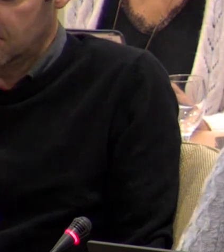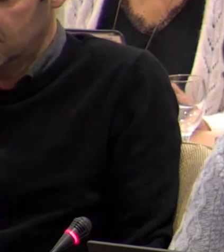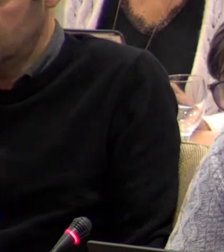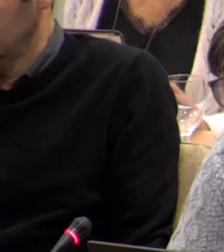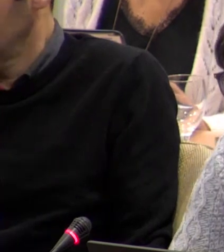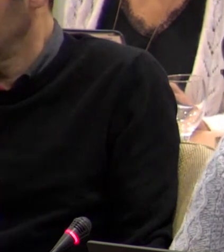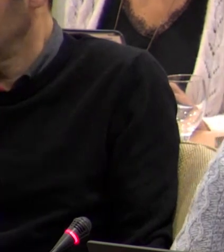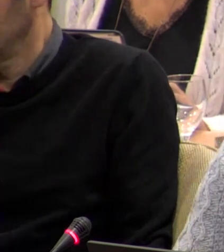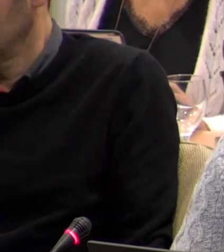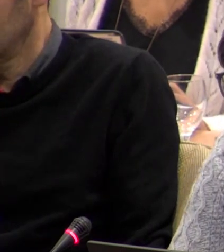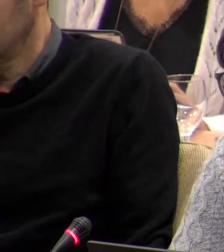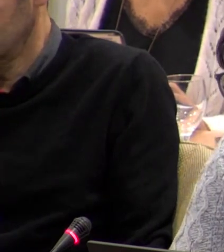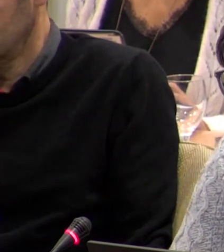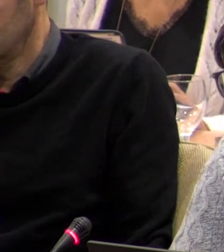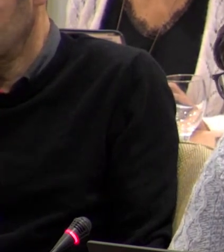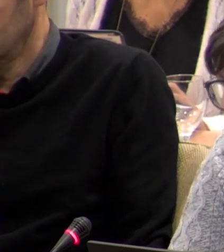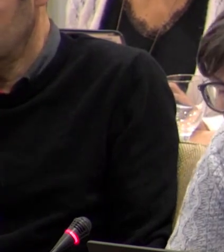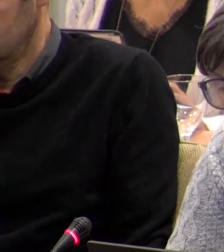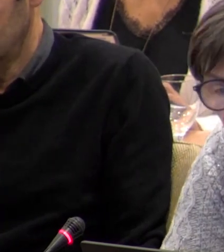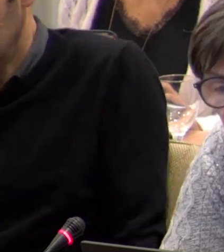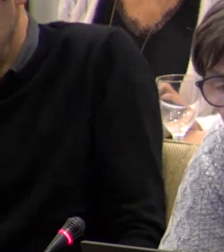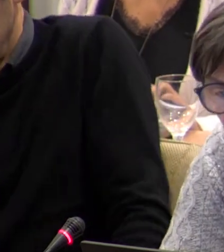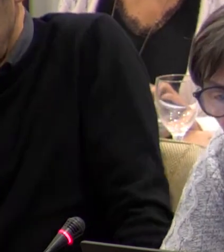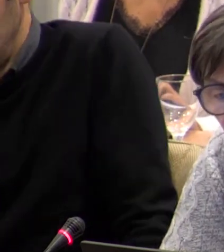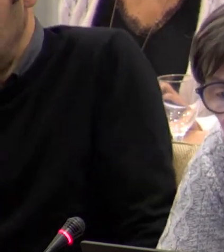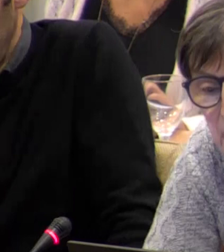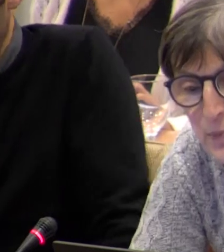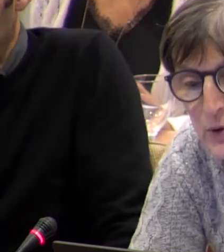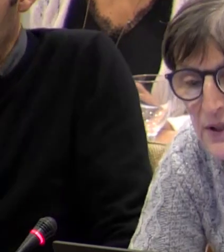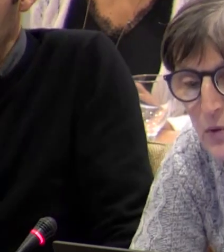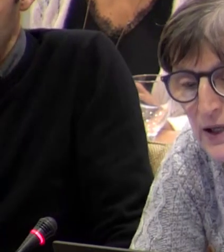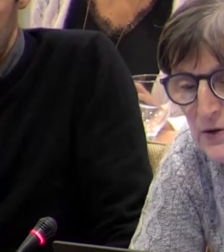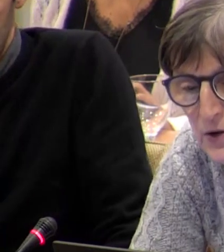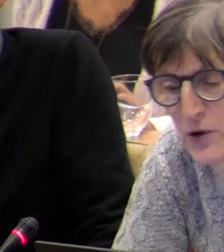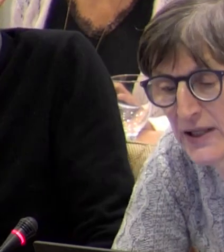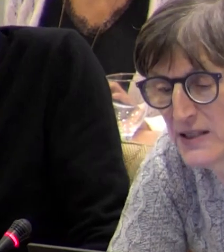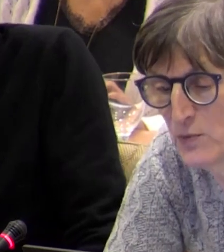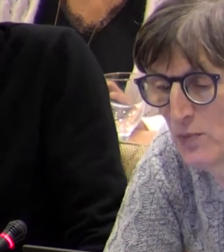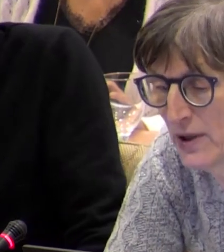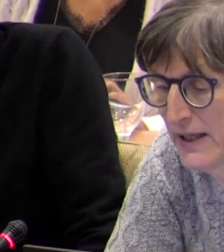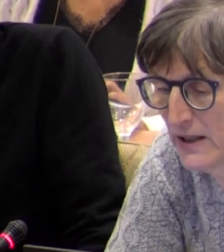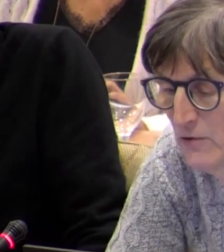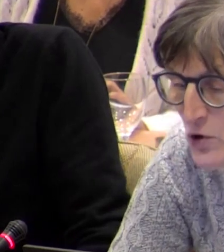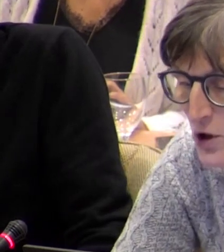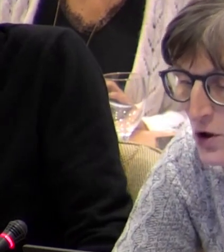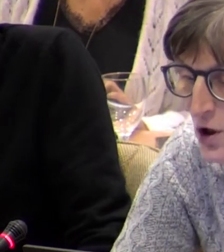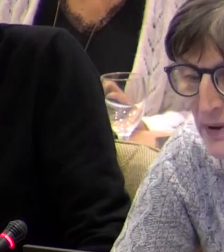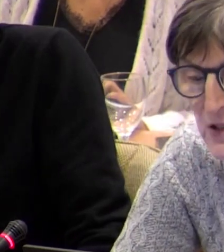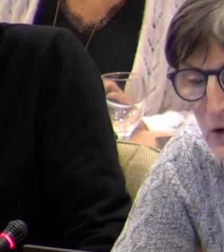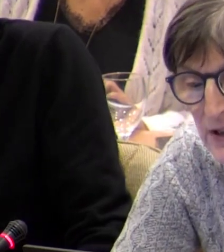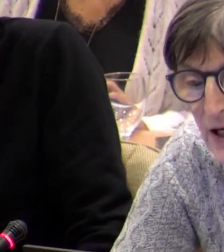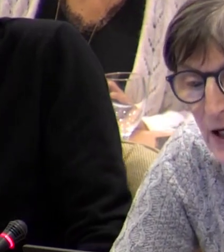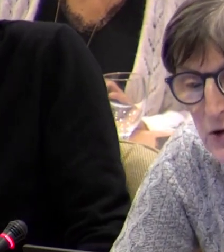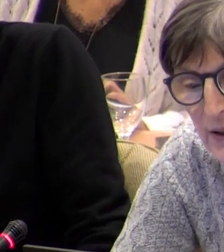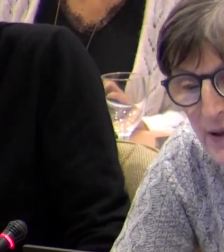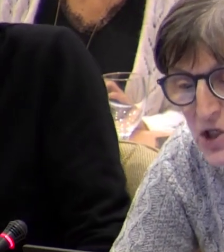toujours quel est l'intérêt de la ville sachant qu'il s'agit là ni plus ni moins d'un organisme bancaire qui fonctionne comme les